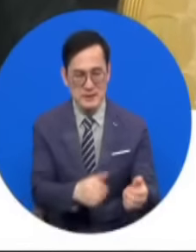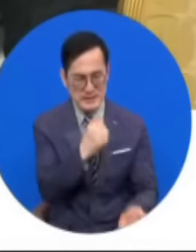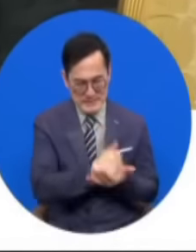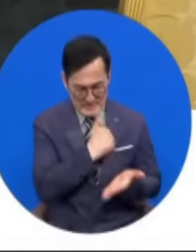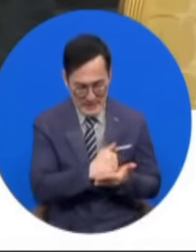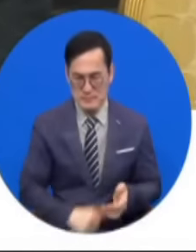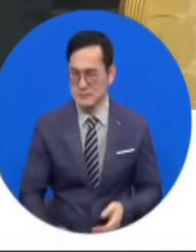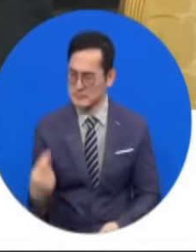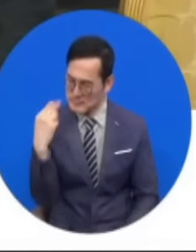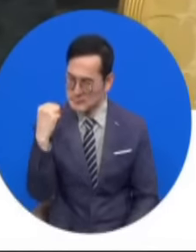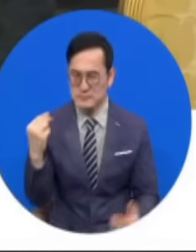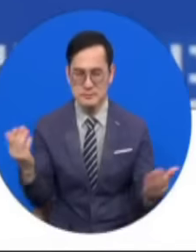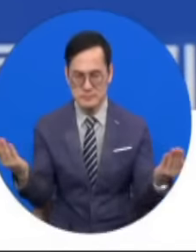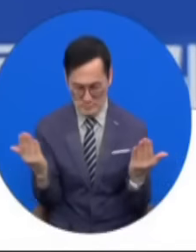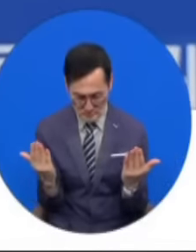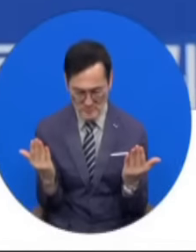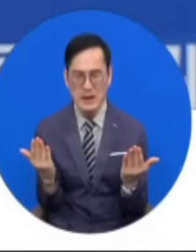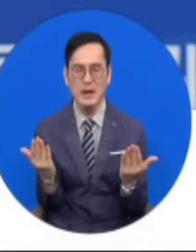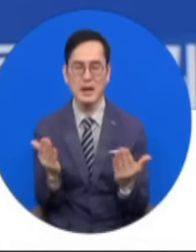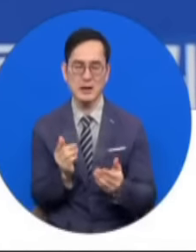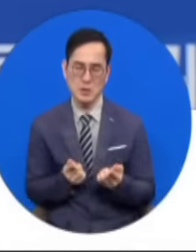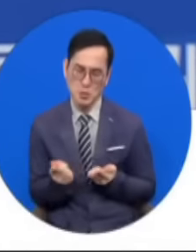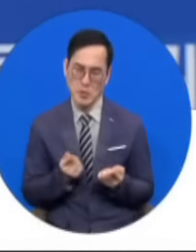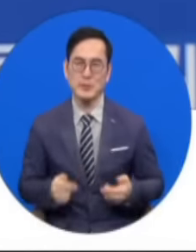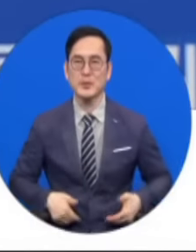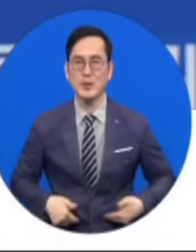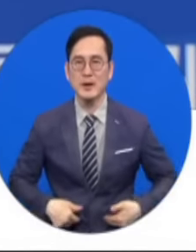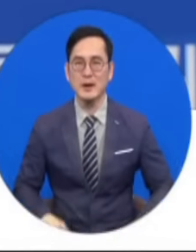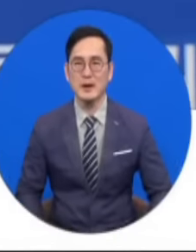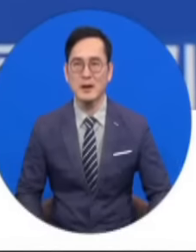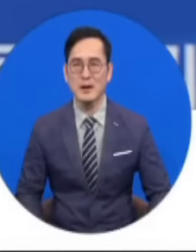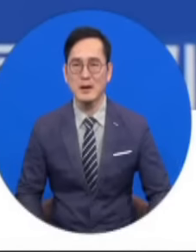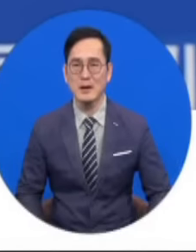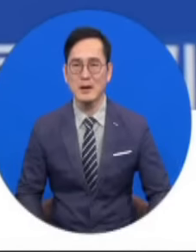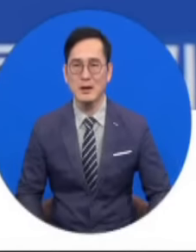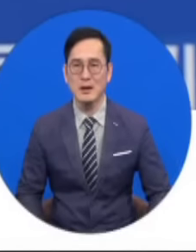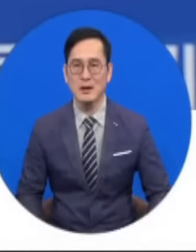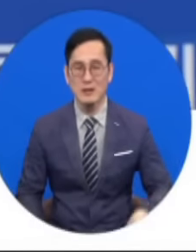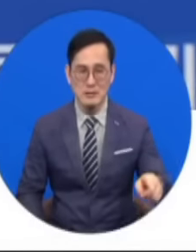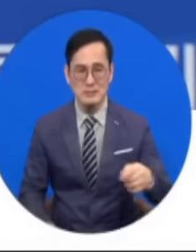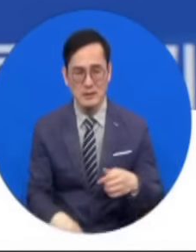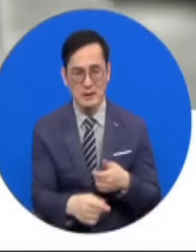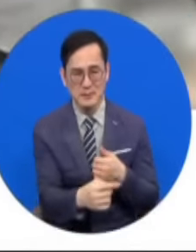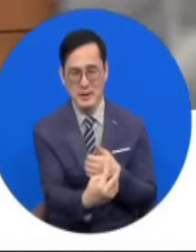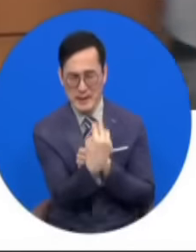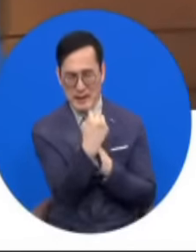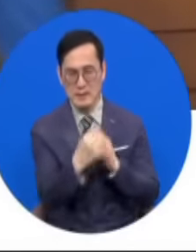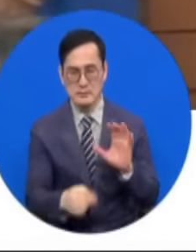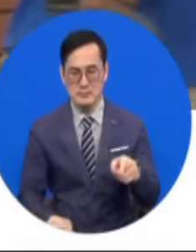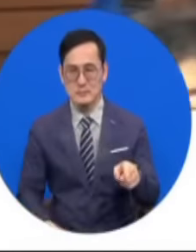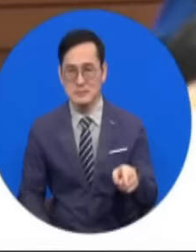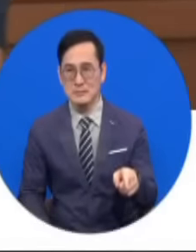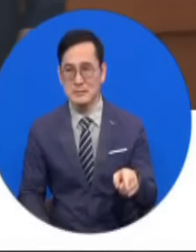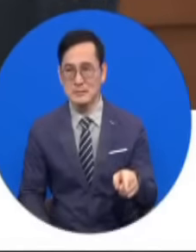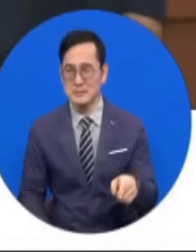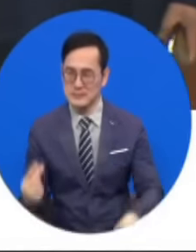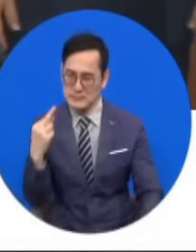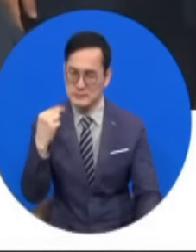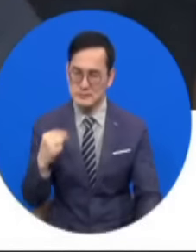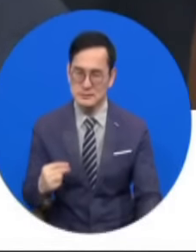병신의 결론은 뭐냐면 꼬리가 몸통을 뒤 들고 있습니다 제가 어느 민주당 의원에게 물어봤어요 자 이런 바